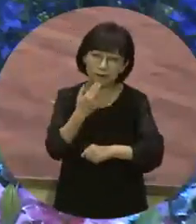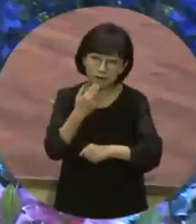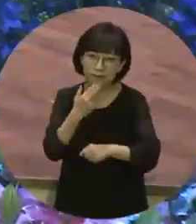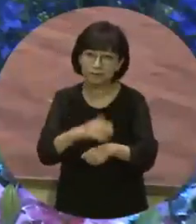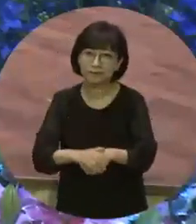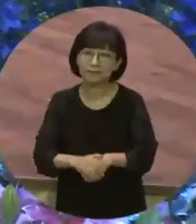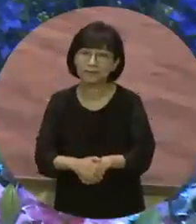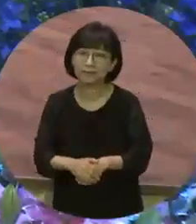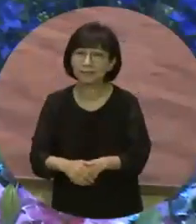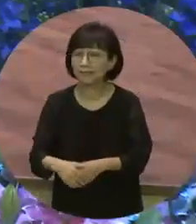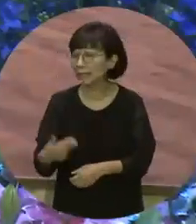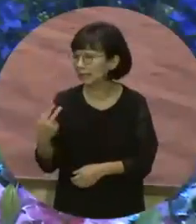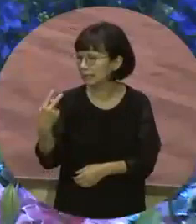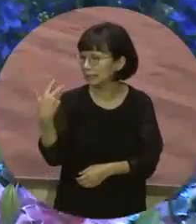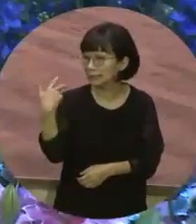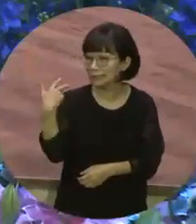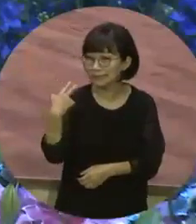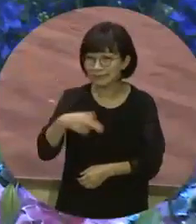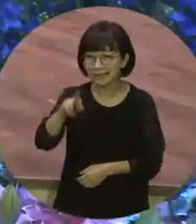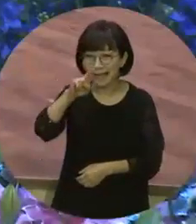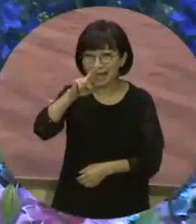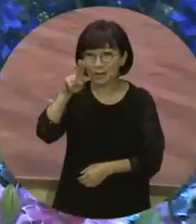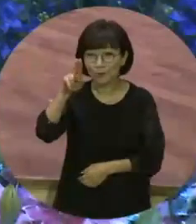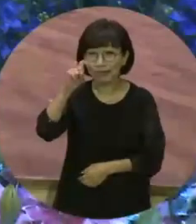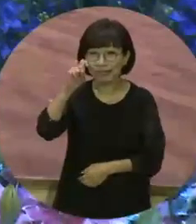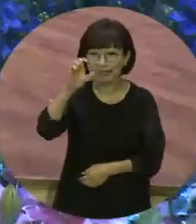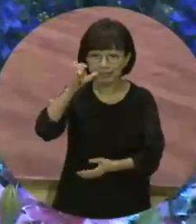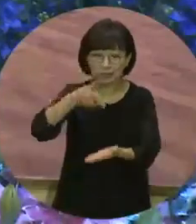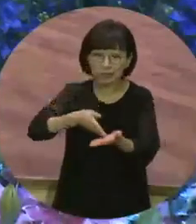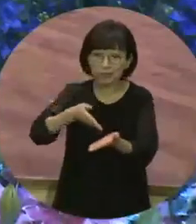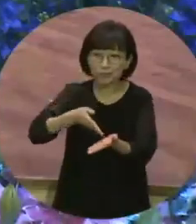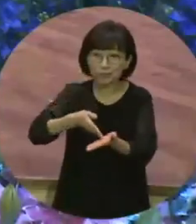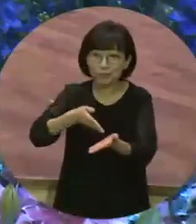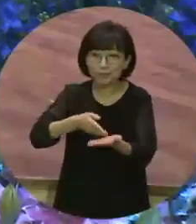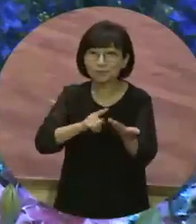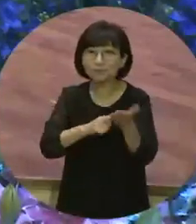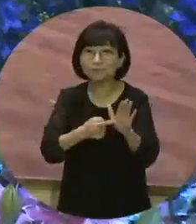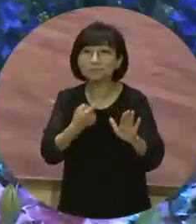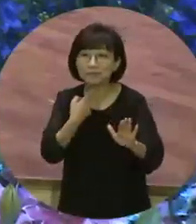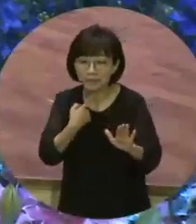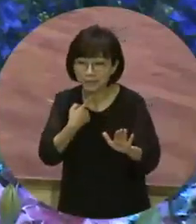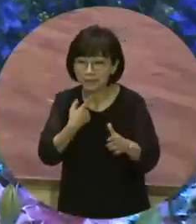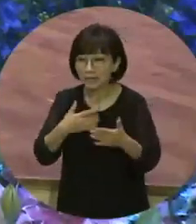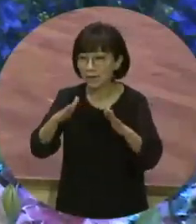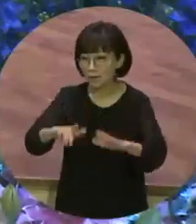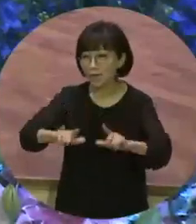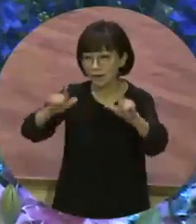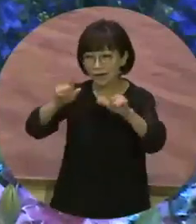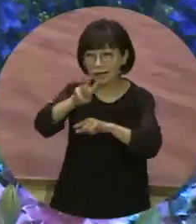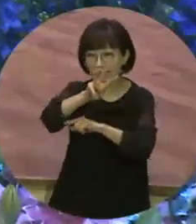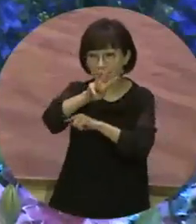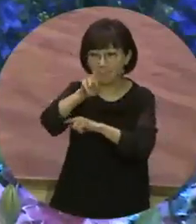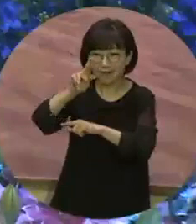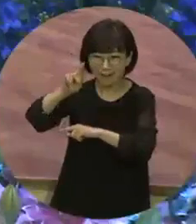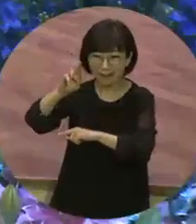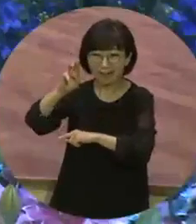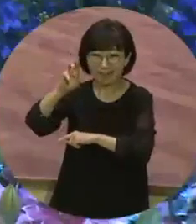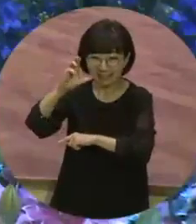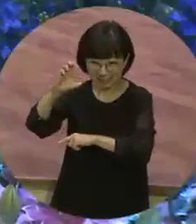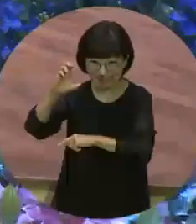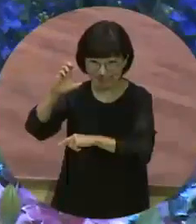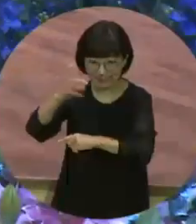지난주 RUTC 뉴스 방송에도 나왔지만은 올해 WRC 이 신청 인원이요